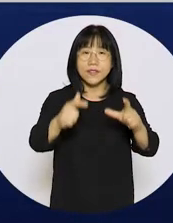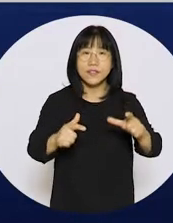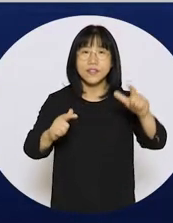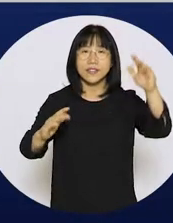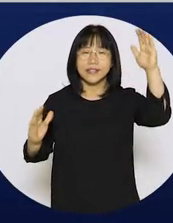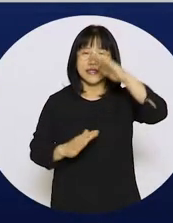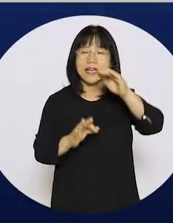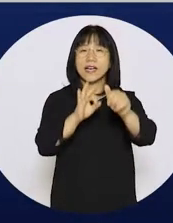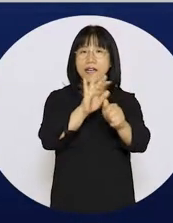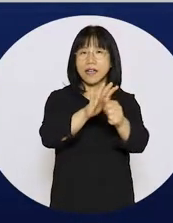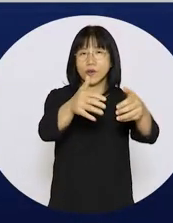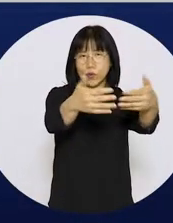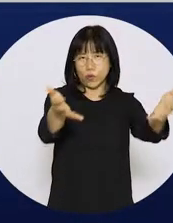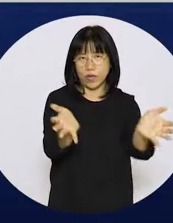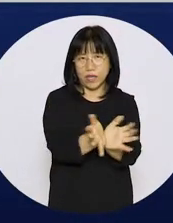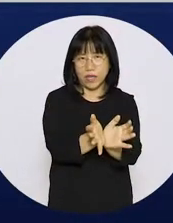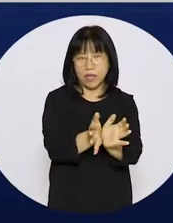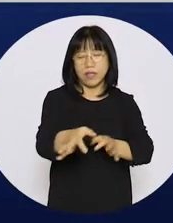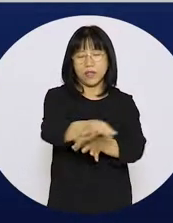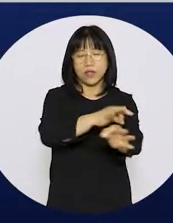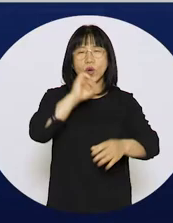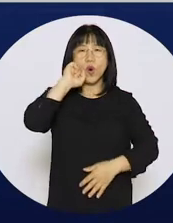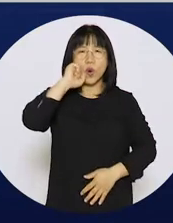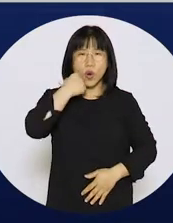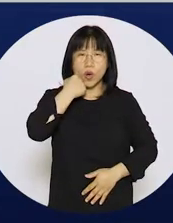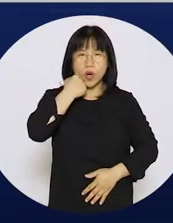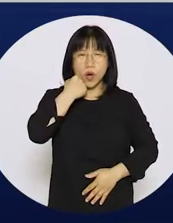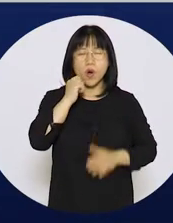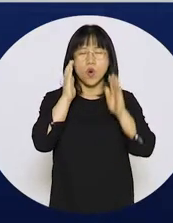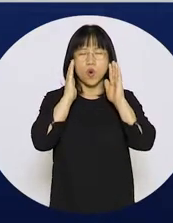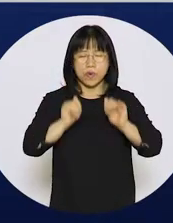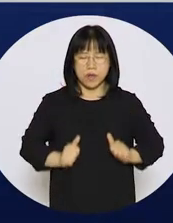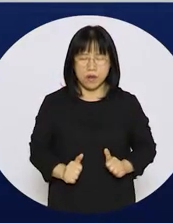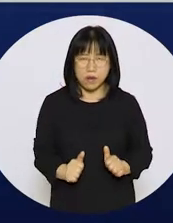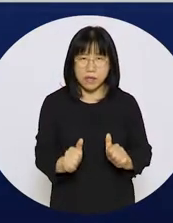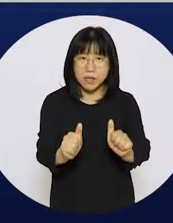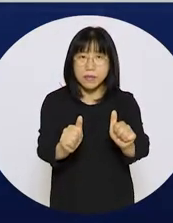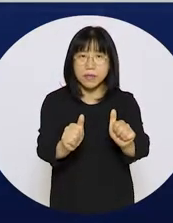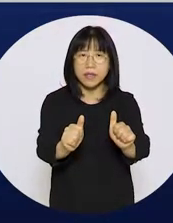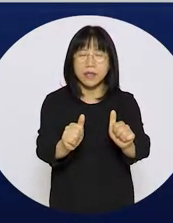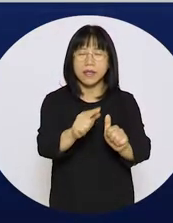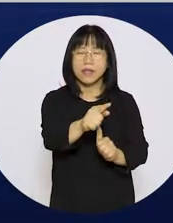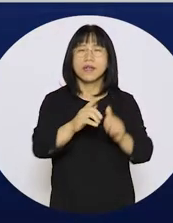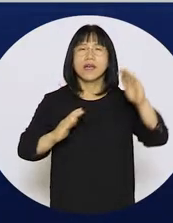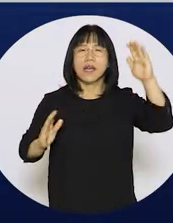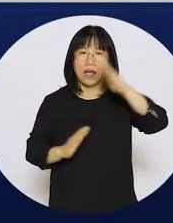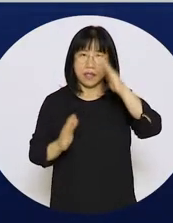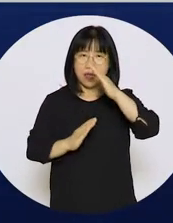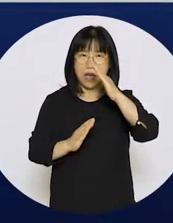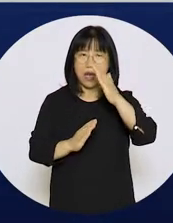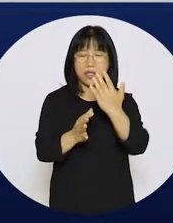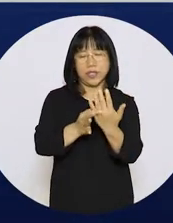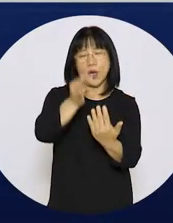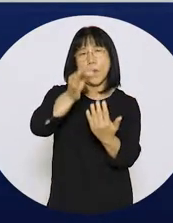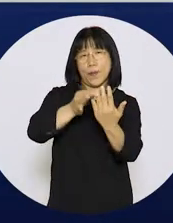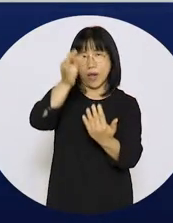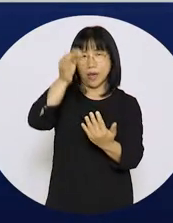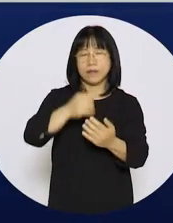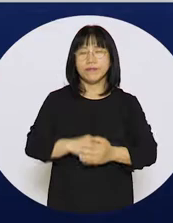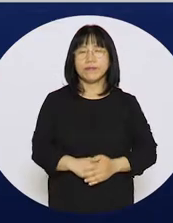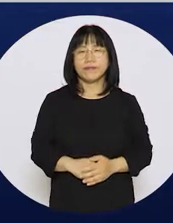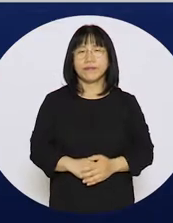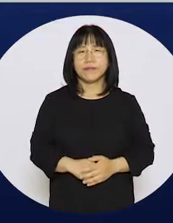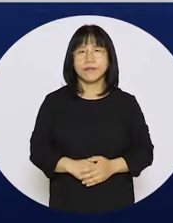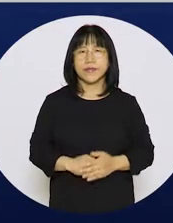강서구 장학회에서는 어려운 가정 형편 속에서도 열심히 공부하며 스스로 꿈과 희망을 키워가고 있는 지역 내